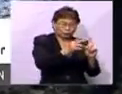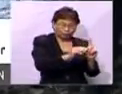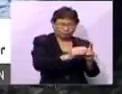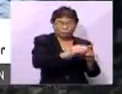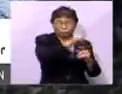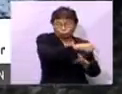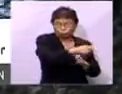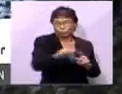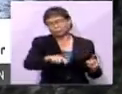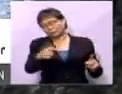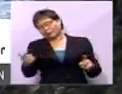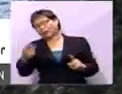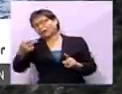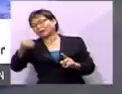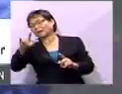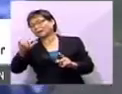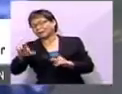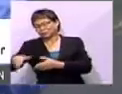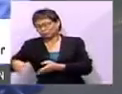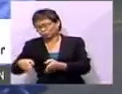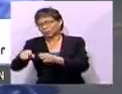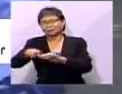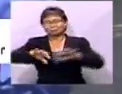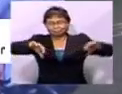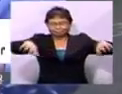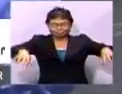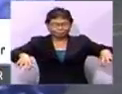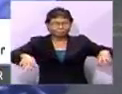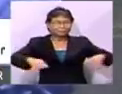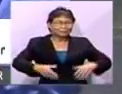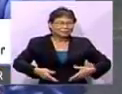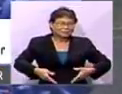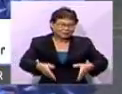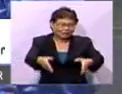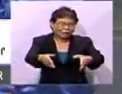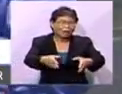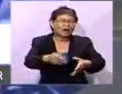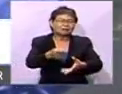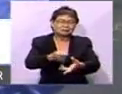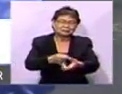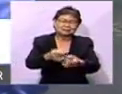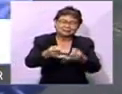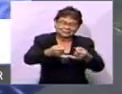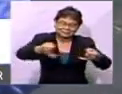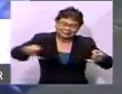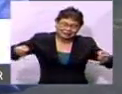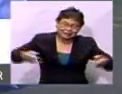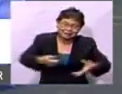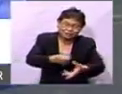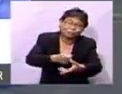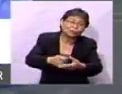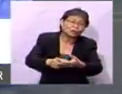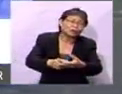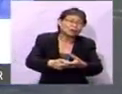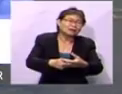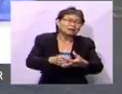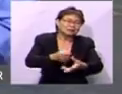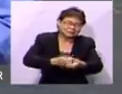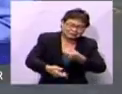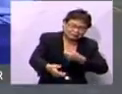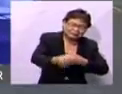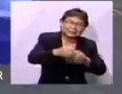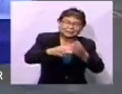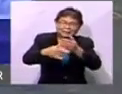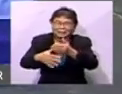kumpulan di hilir sungai. Menggunakan kaedah laplai atau tali, ikan-ikan lampam ini akan terperangkap di